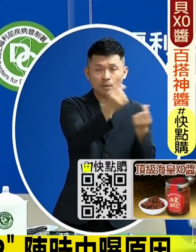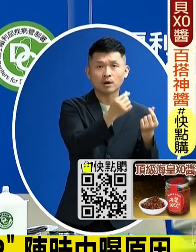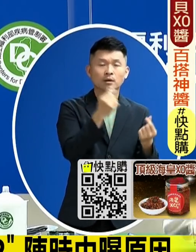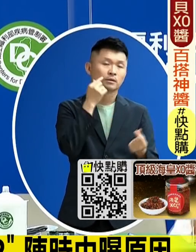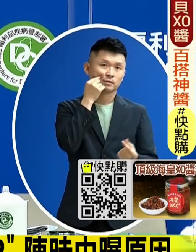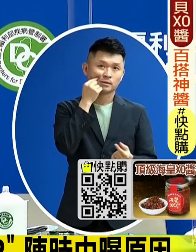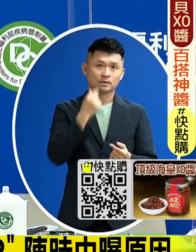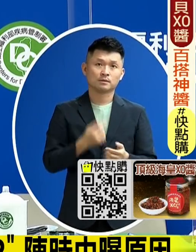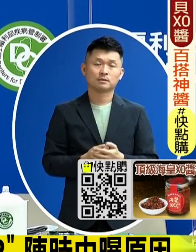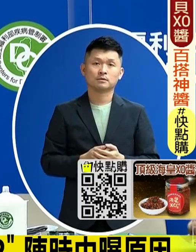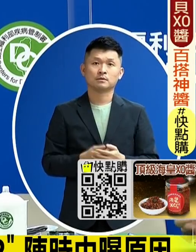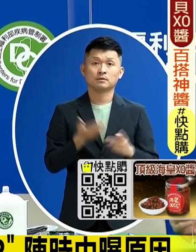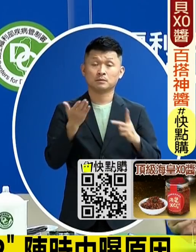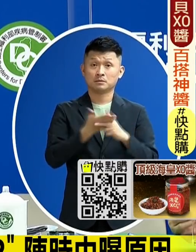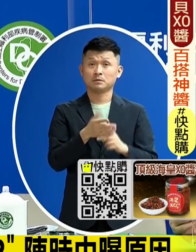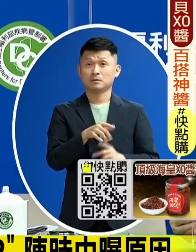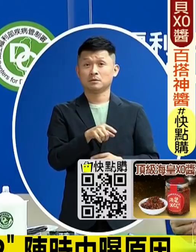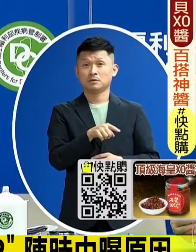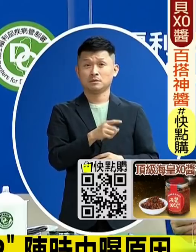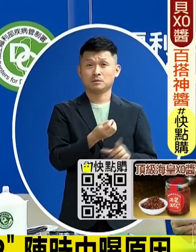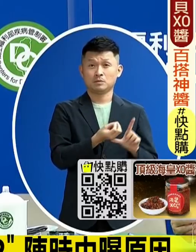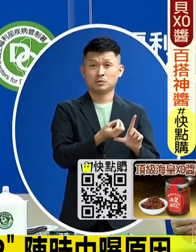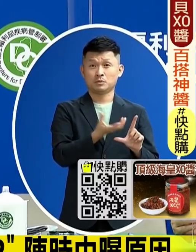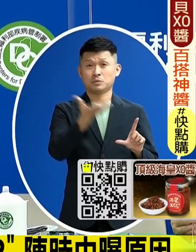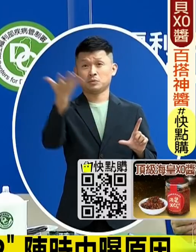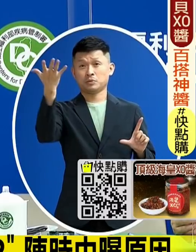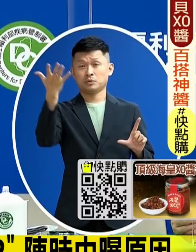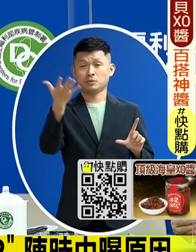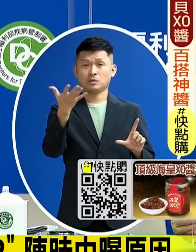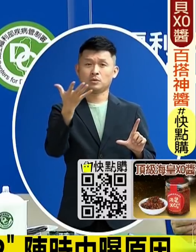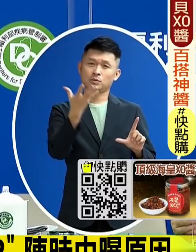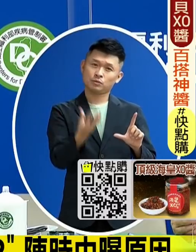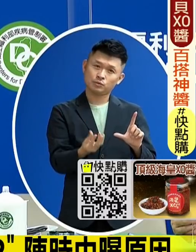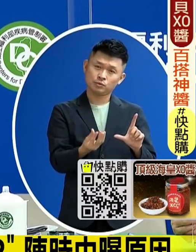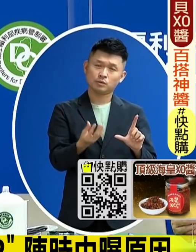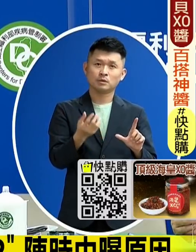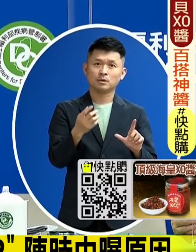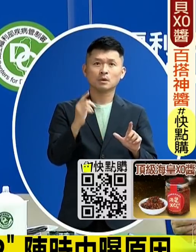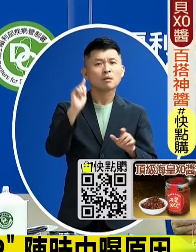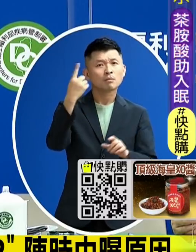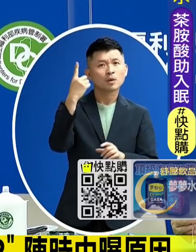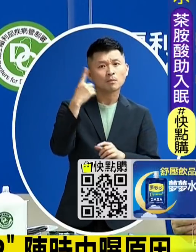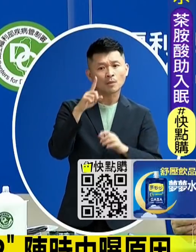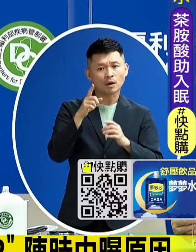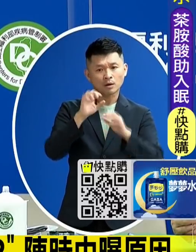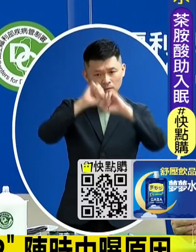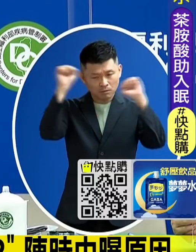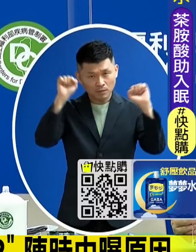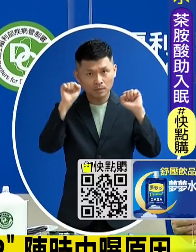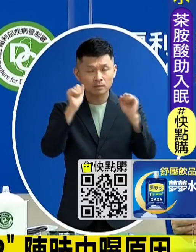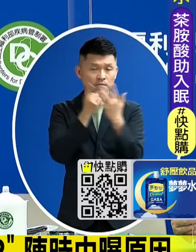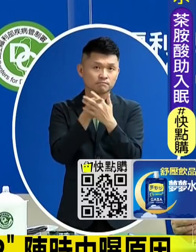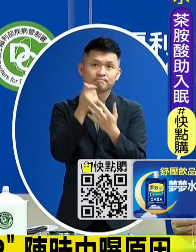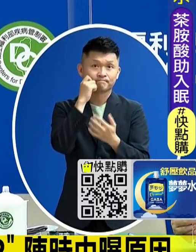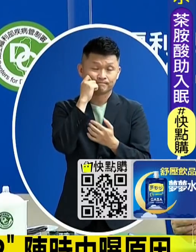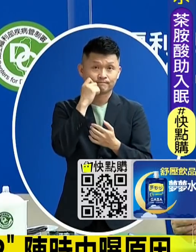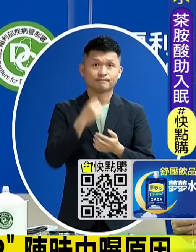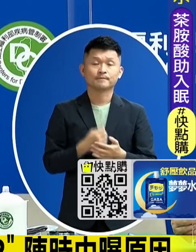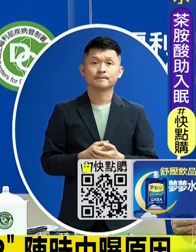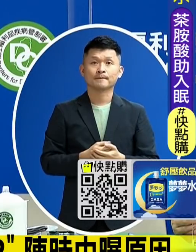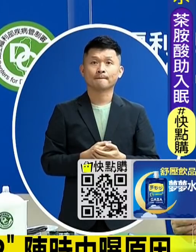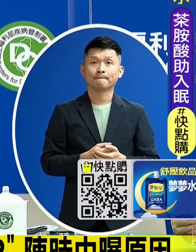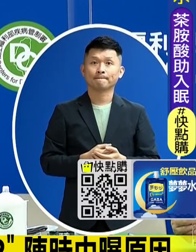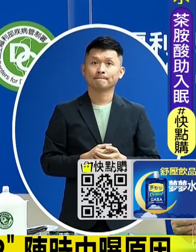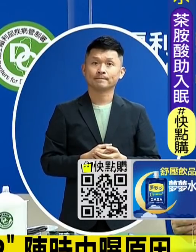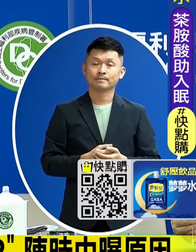没有办法就是说这样的一个情况到底是就是说什么样的原因所形成，也有检验的量人，